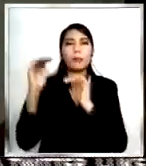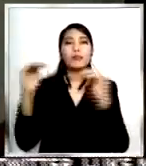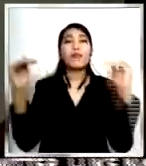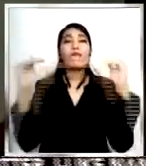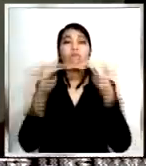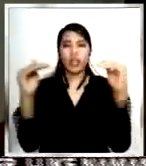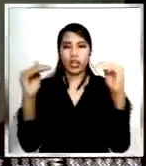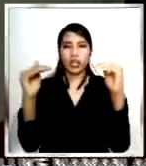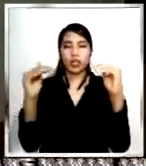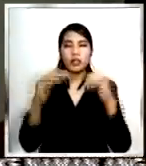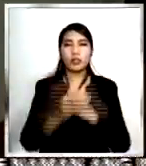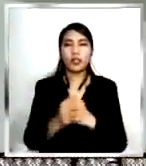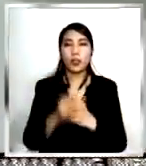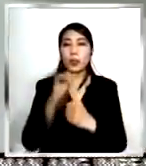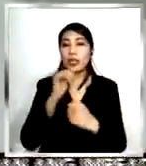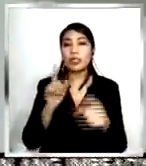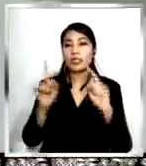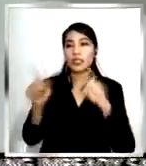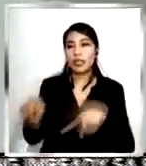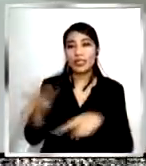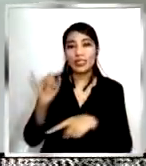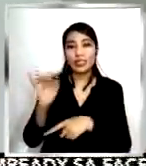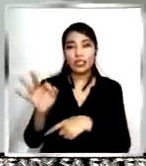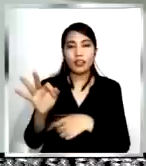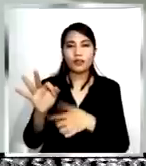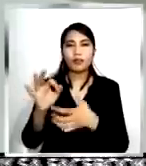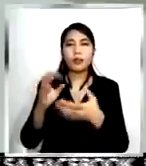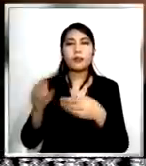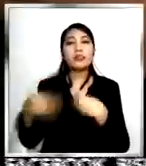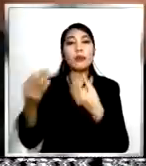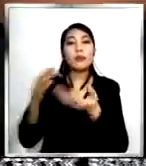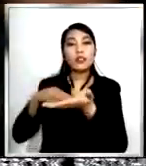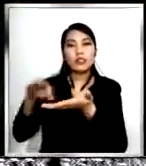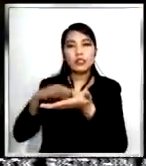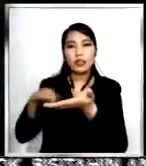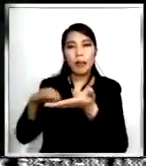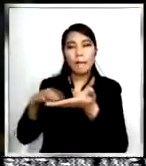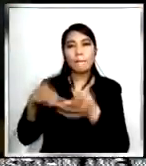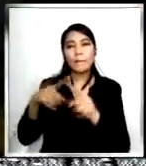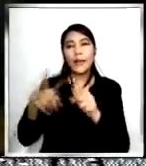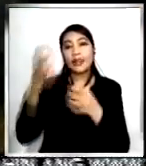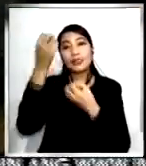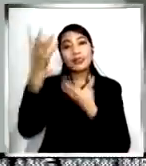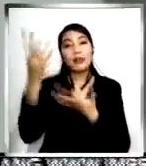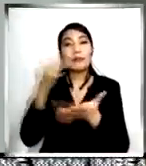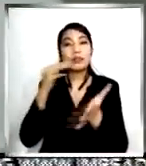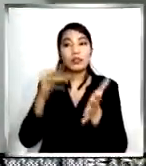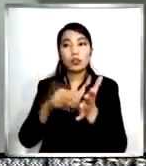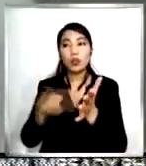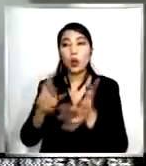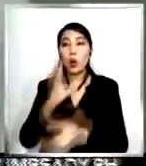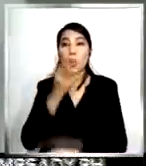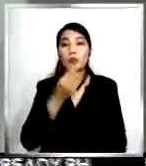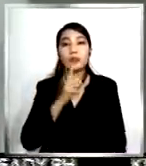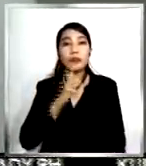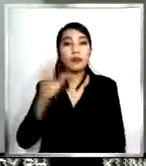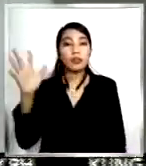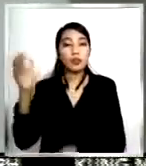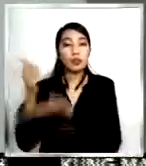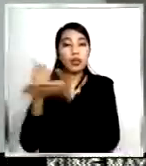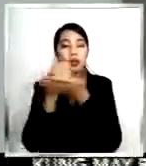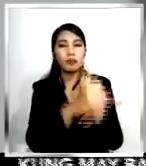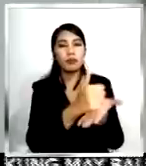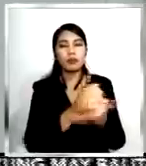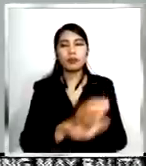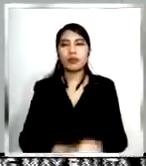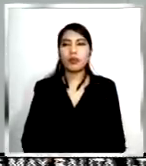kung napatawad na niya ang suspect. Pero may mensahe siya sa may-ari ng sasakyan na nangakong tutulong sa kanila. Ang pinakatulong na nila yung sinuko nila